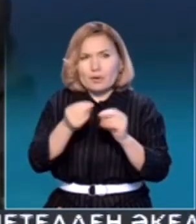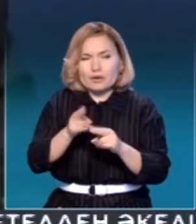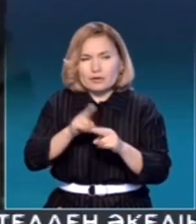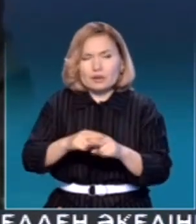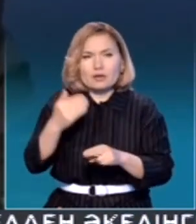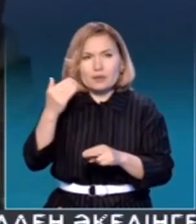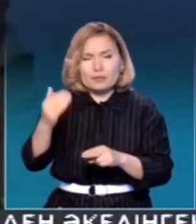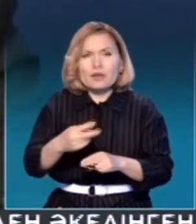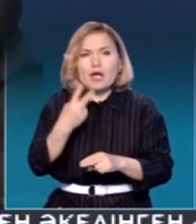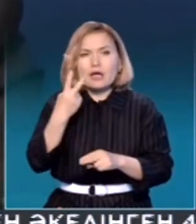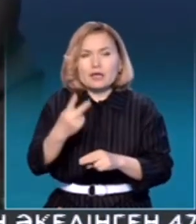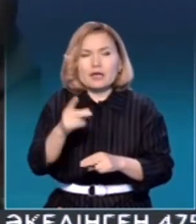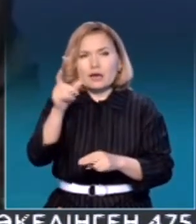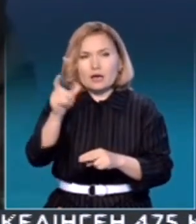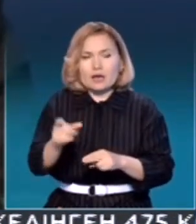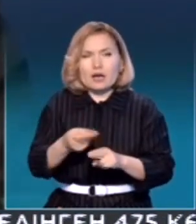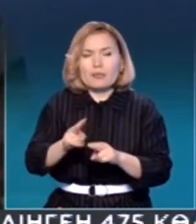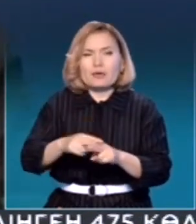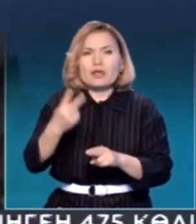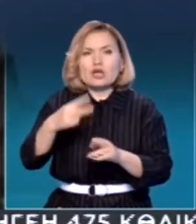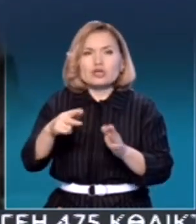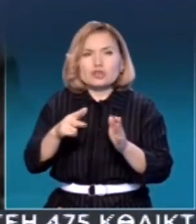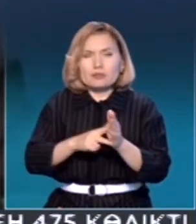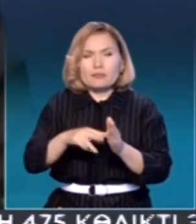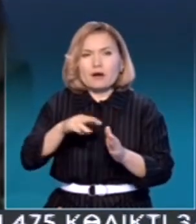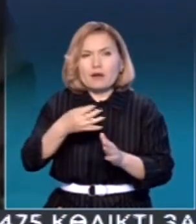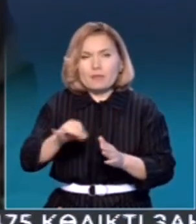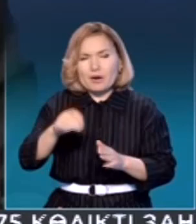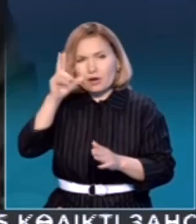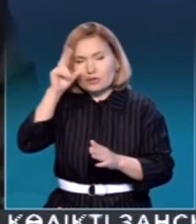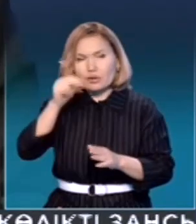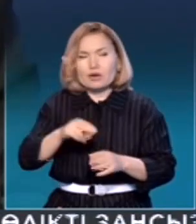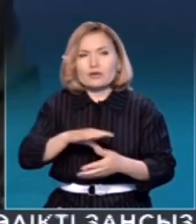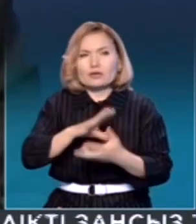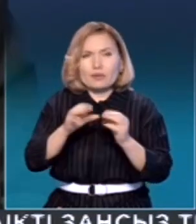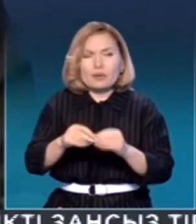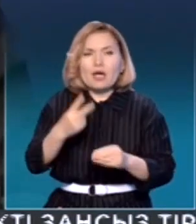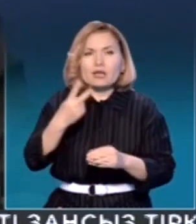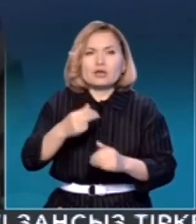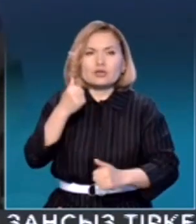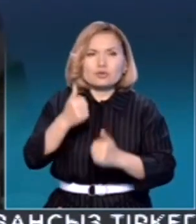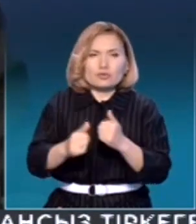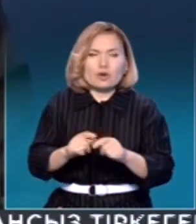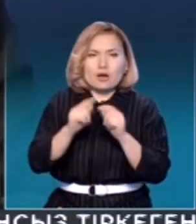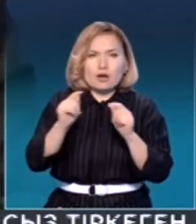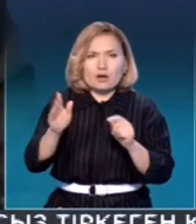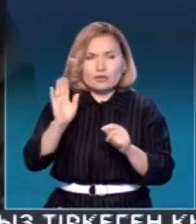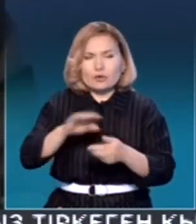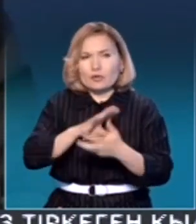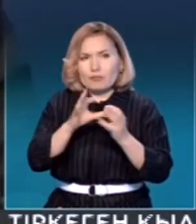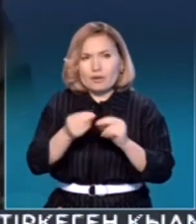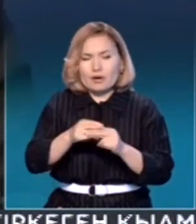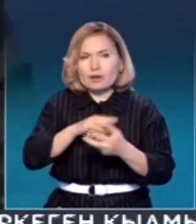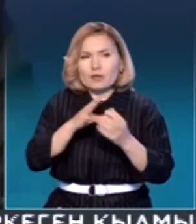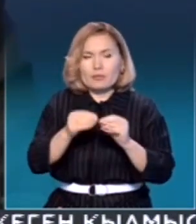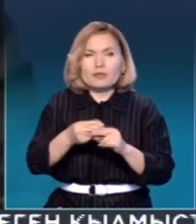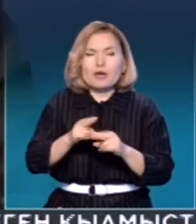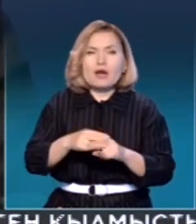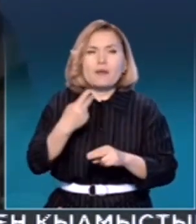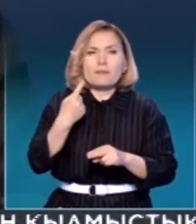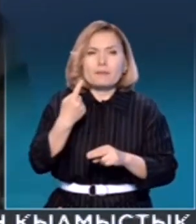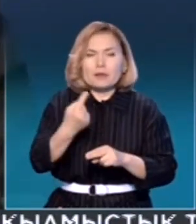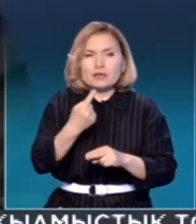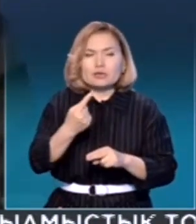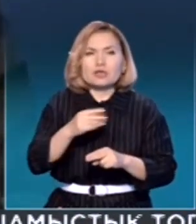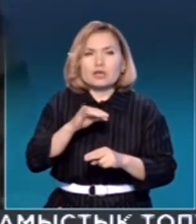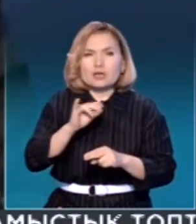дауыс жинаған екі үміткер үшін 28 мамыр күні президенттік сайлаудың екінші туры өтеді. Бұған дейінгі тізім бойынша бірінші кандидат Реджеп